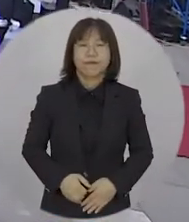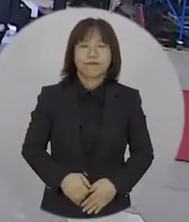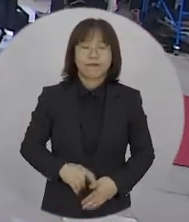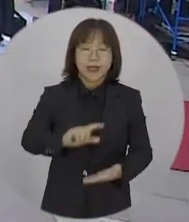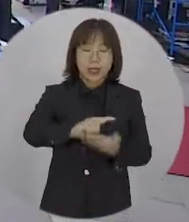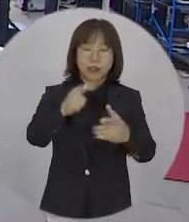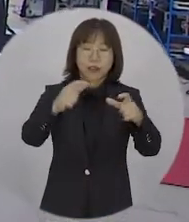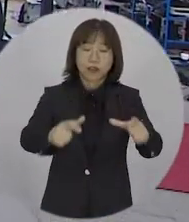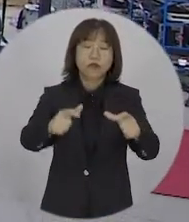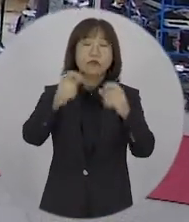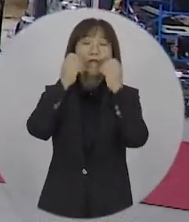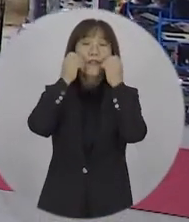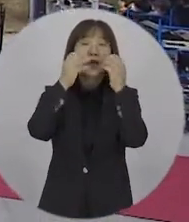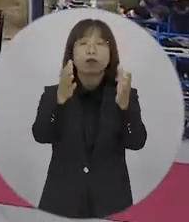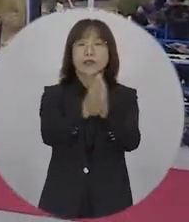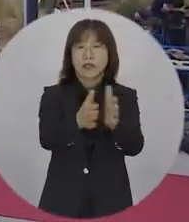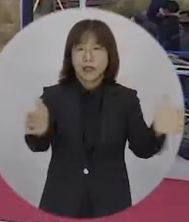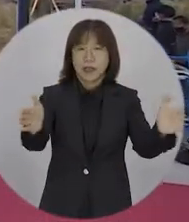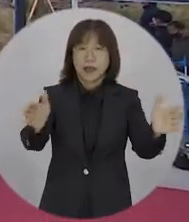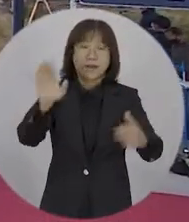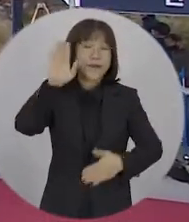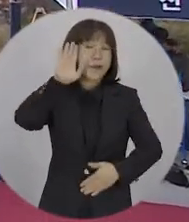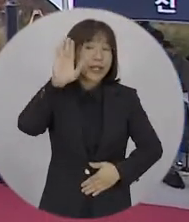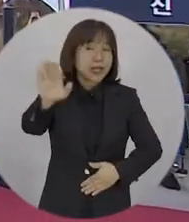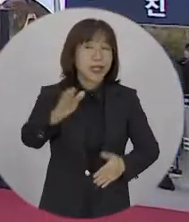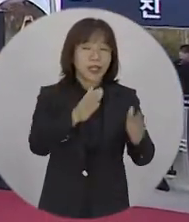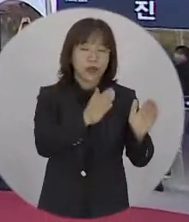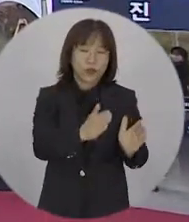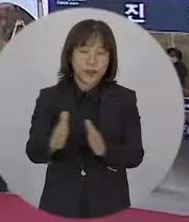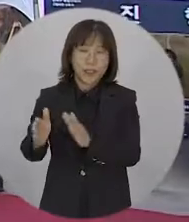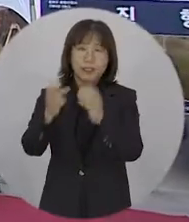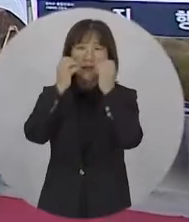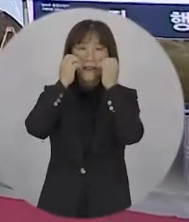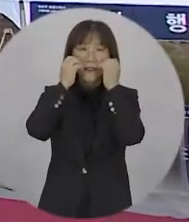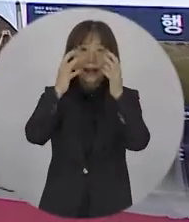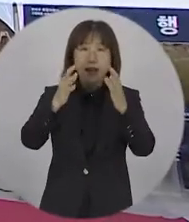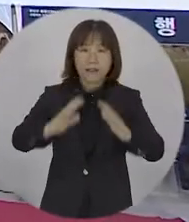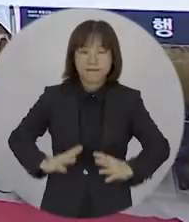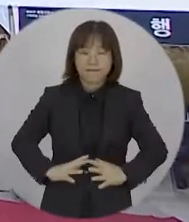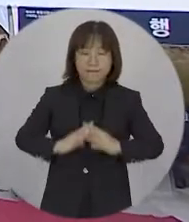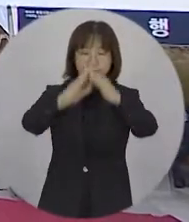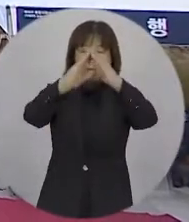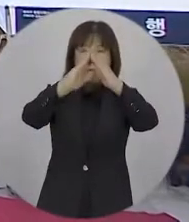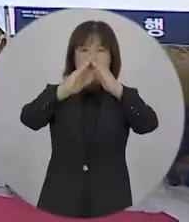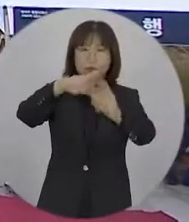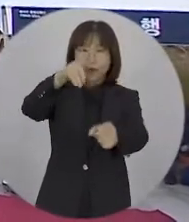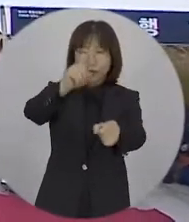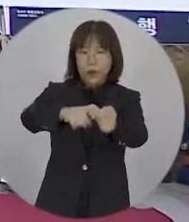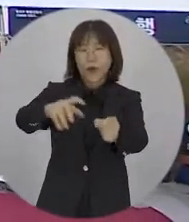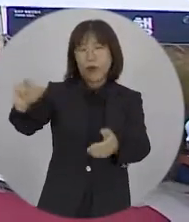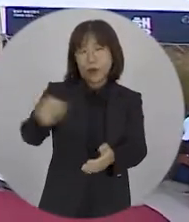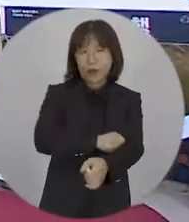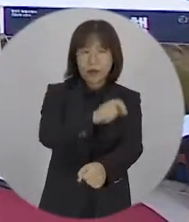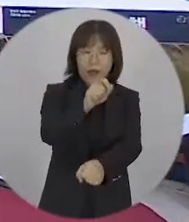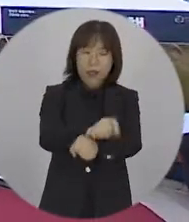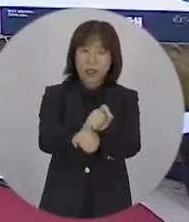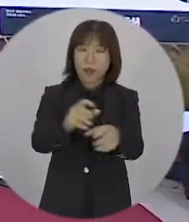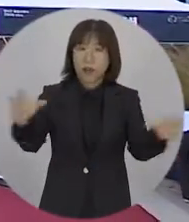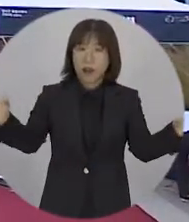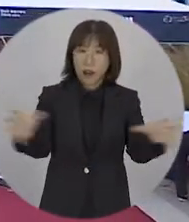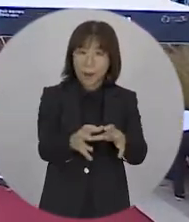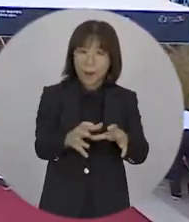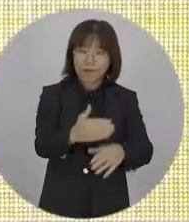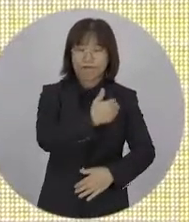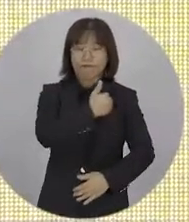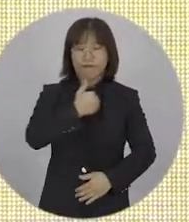강서고 새로운 50년의 시작 강소 의 미래를 준비하는 신청사 라는 목표와 함께 행정 서비스가 향상된